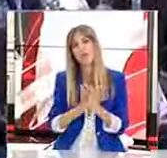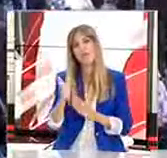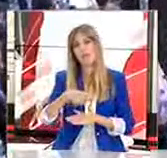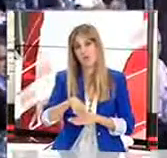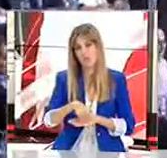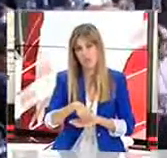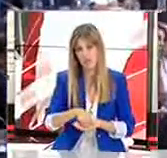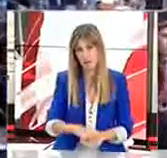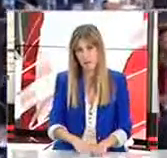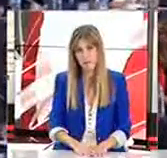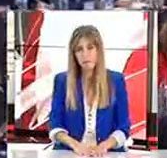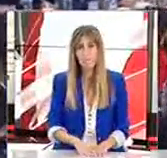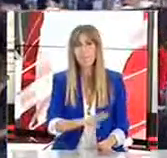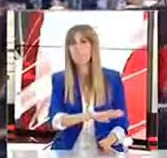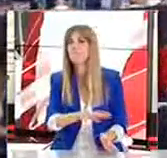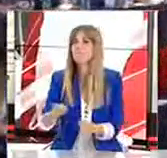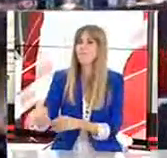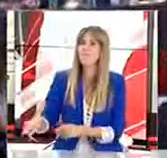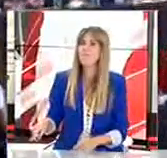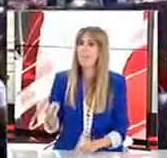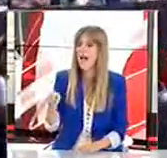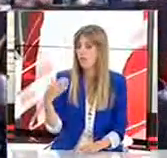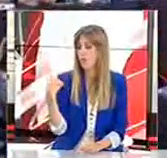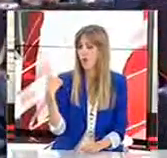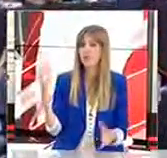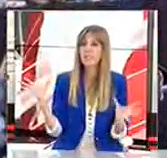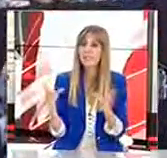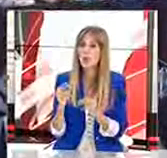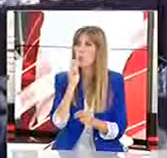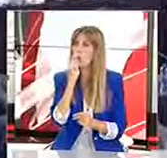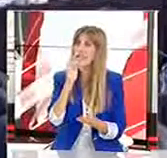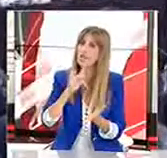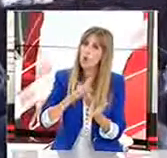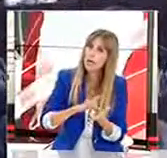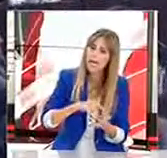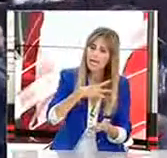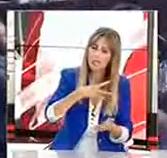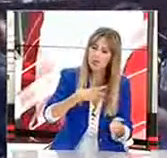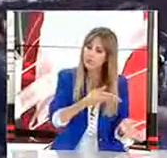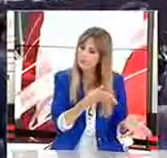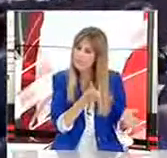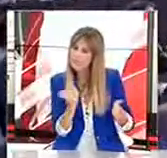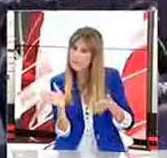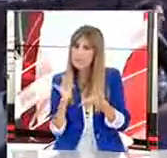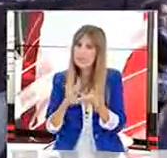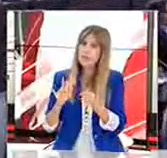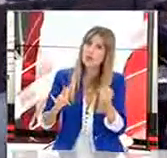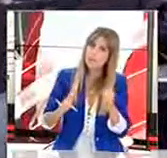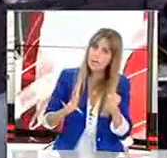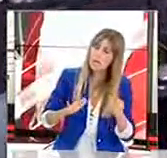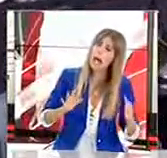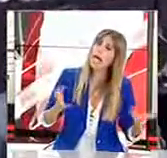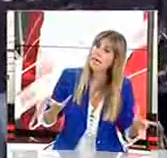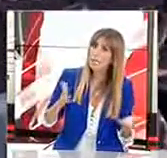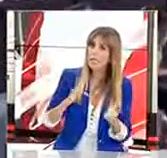για το πολιτικό κέντρο ή για την συστράτευσή μας με δυνάμεις από τον χώρο της κεντροαριστεράς ή και της κεντροδεξιάς.